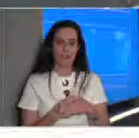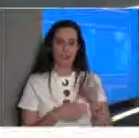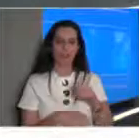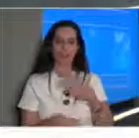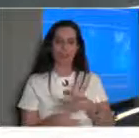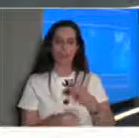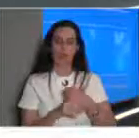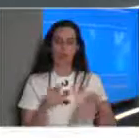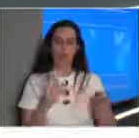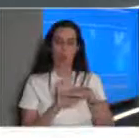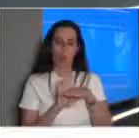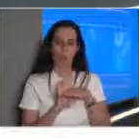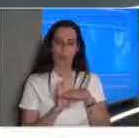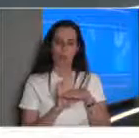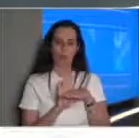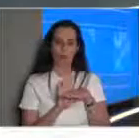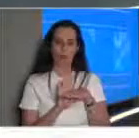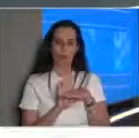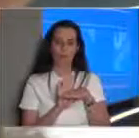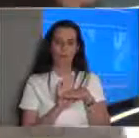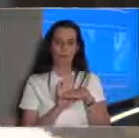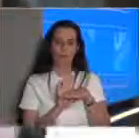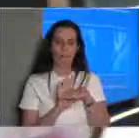שהכנסת רוצה לחוקק חוק